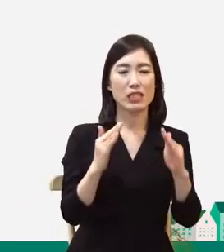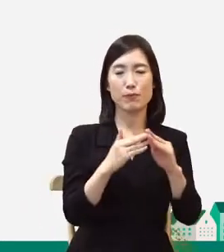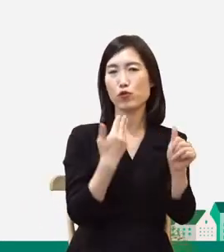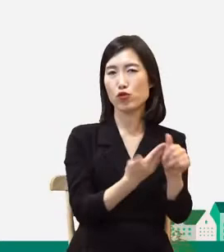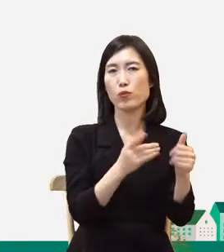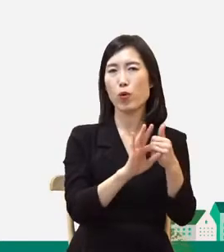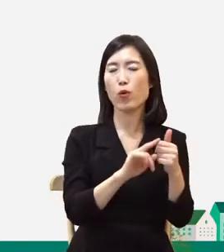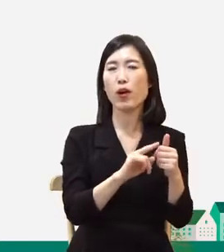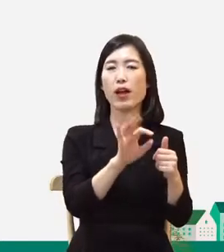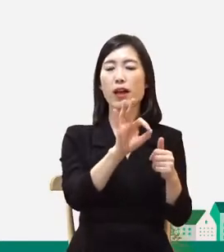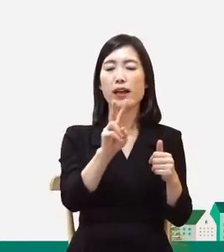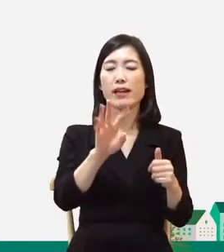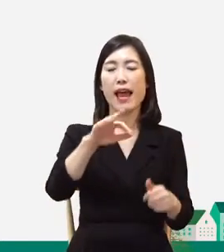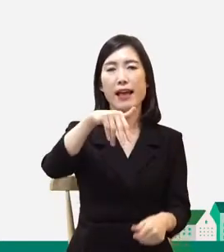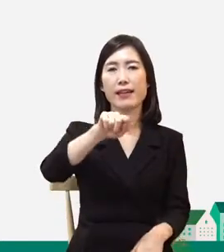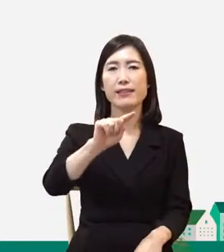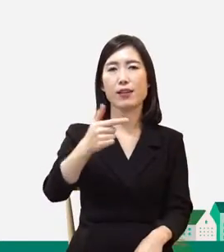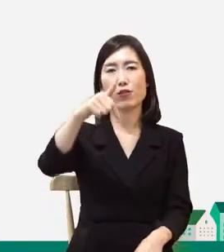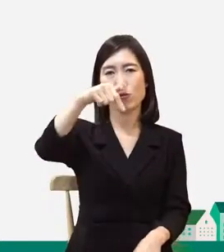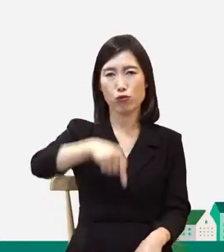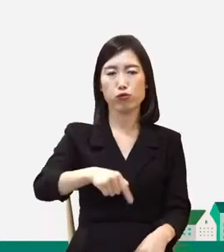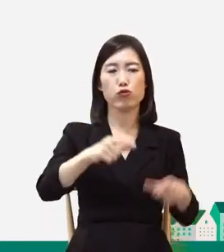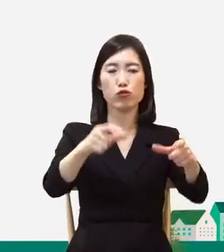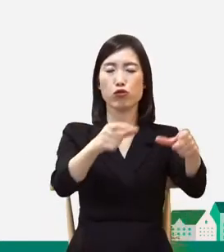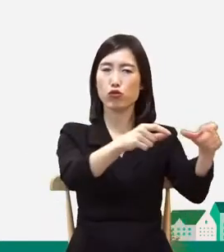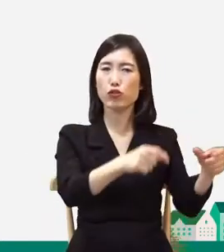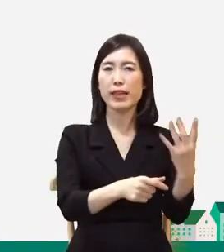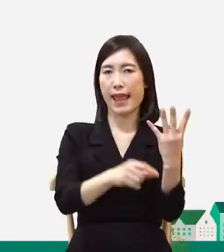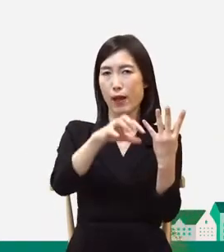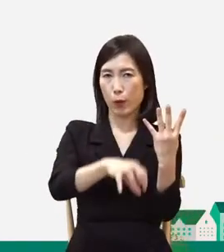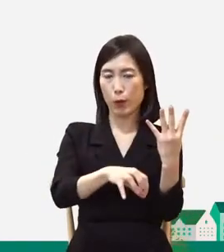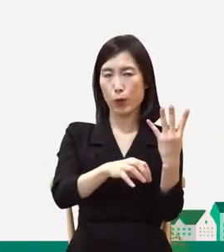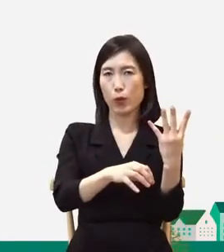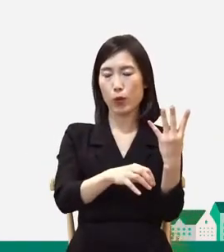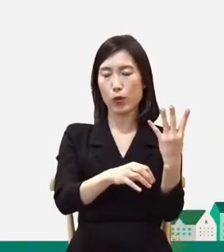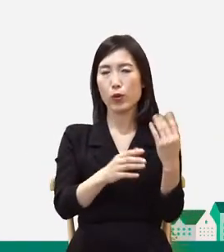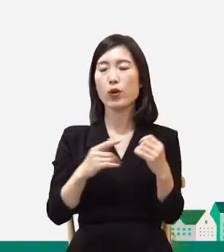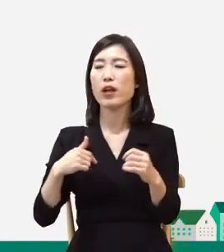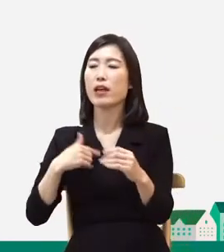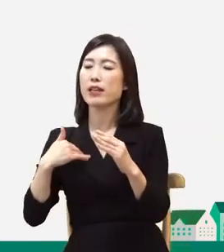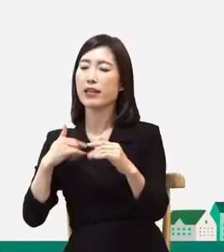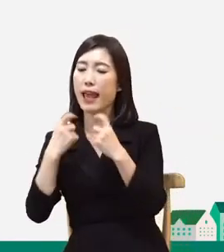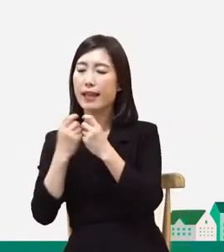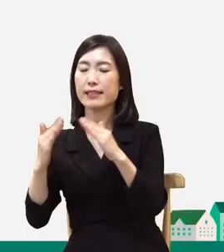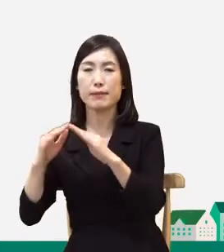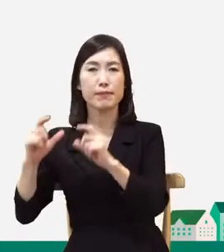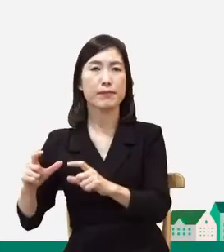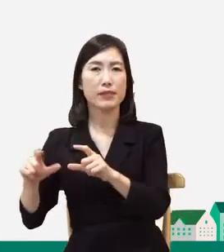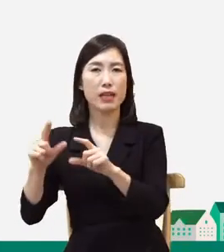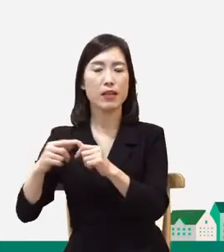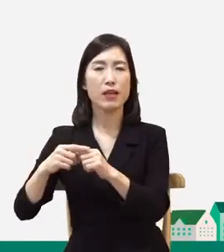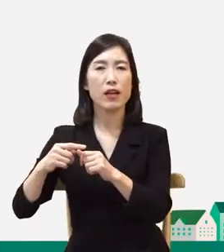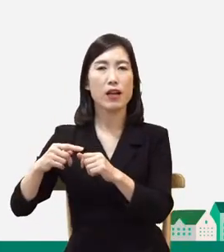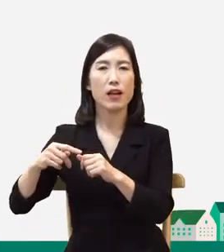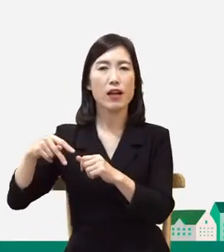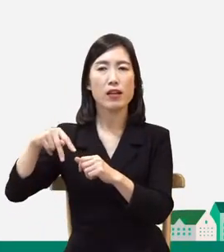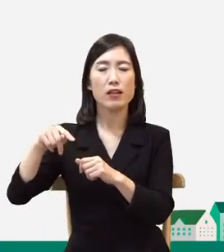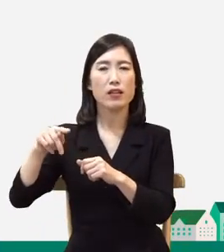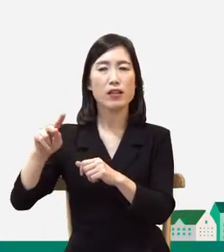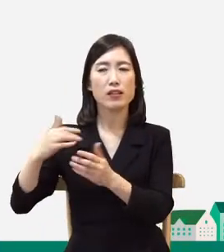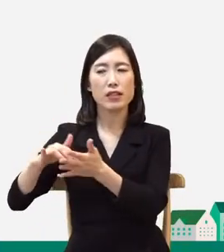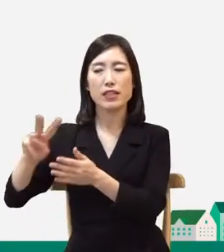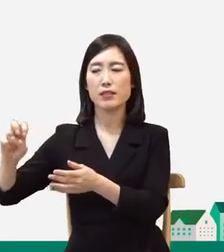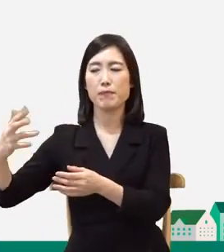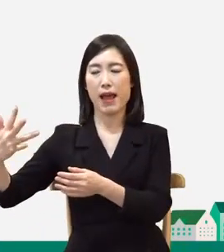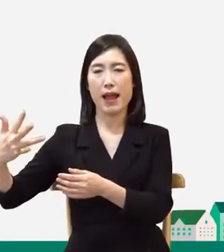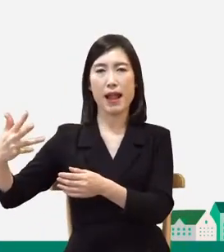비공급형은 양천구에 체험원 4개소가 운영 중에 있고요. 자가용 주택은 선암권에 그리고 동남권에 28호가